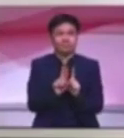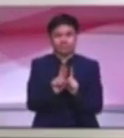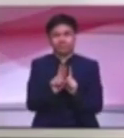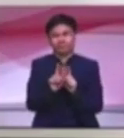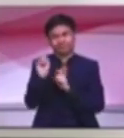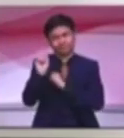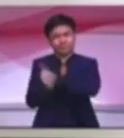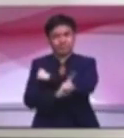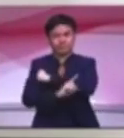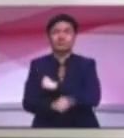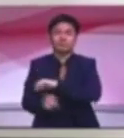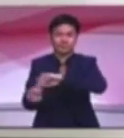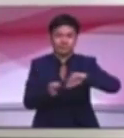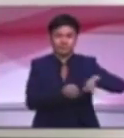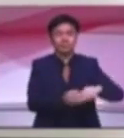maklumkan bahawa